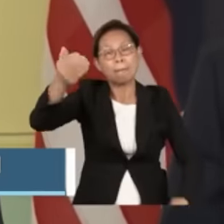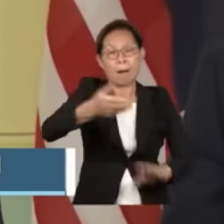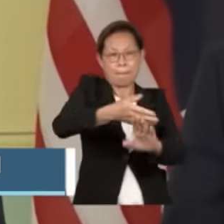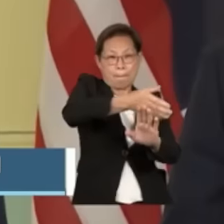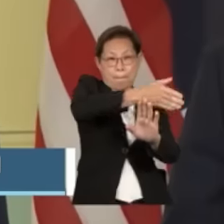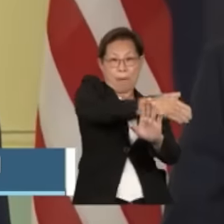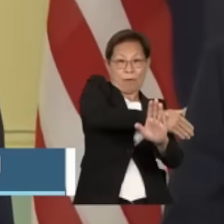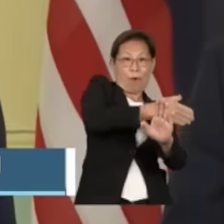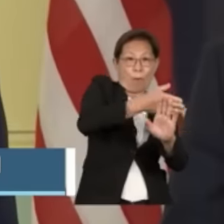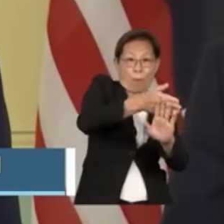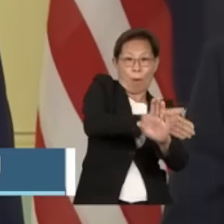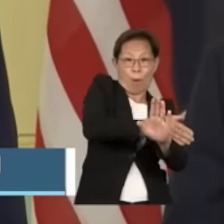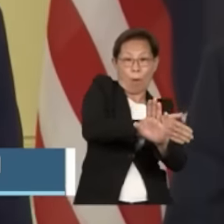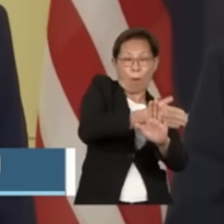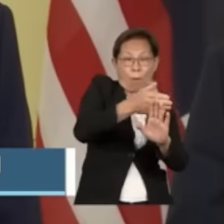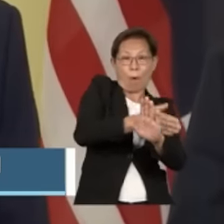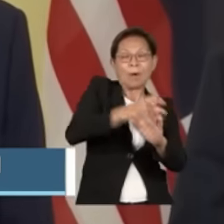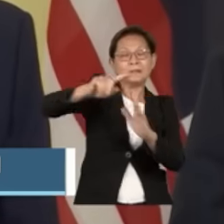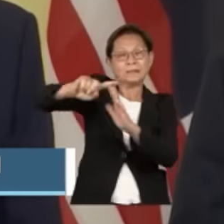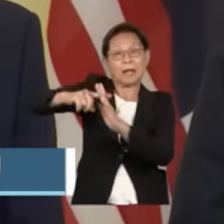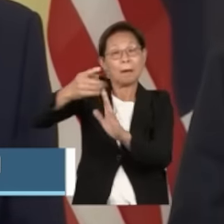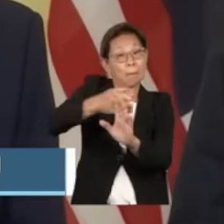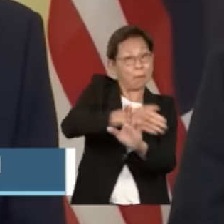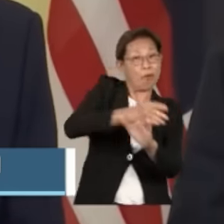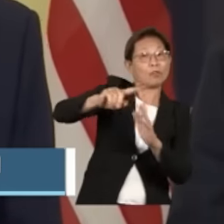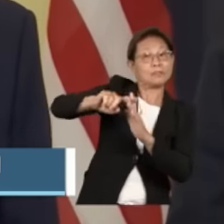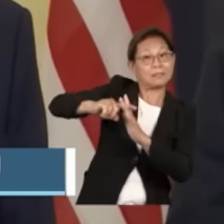sebelum pengenalan suatu